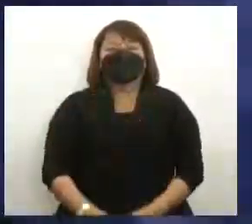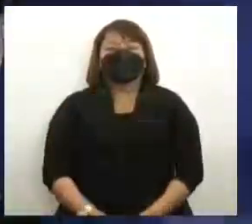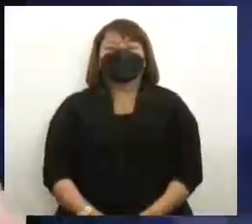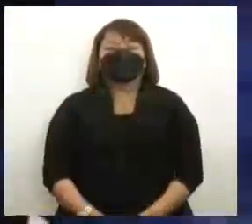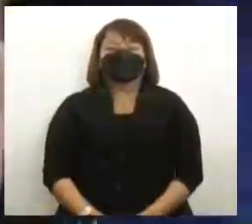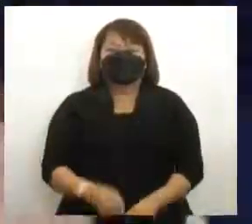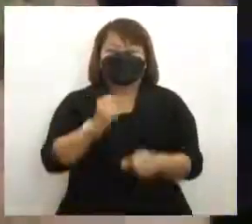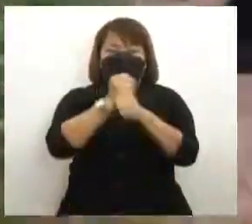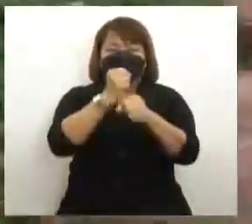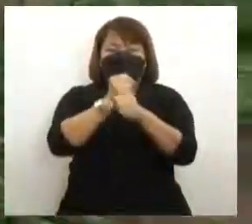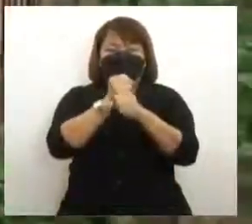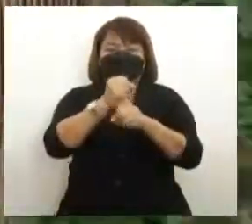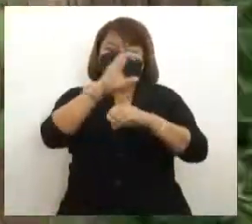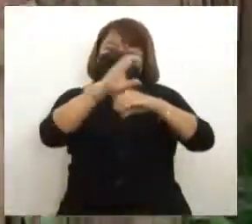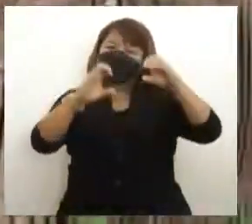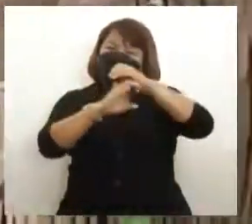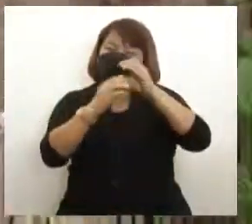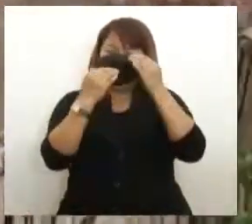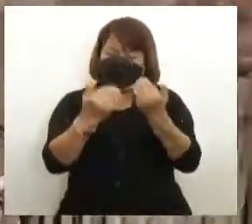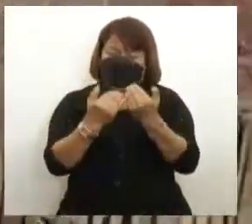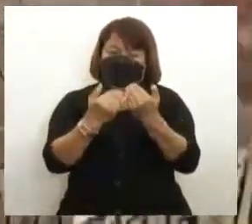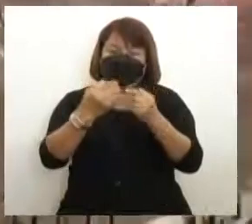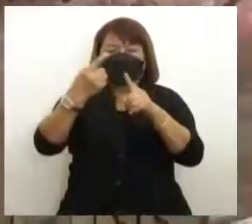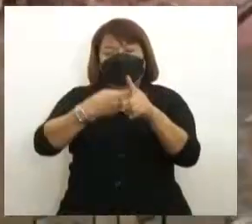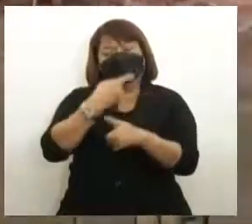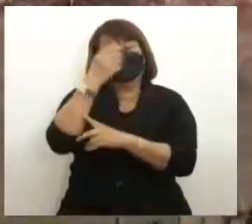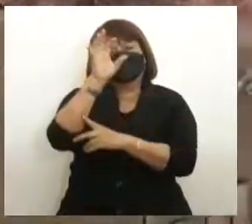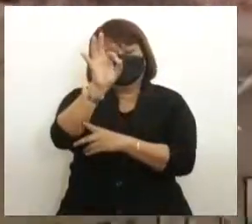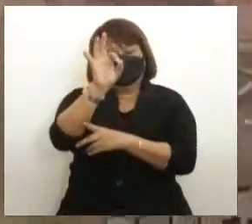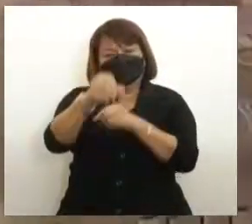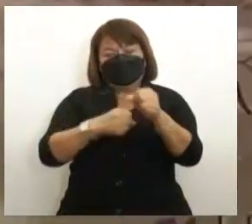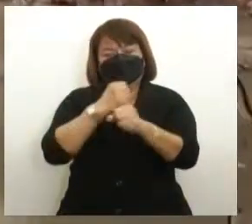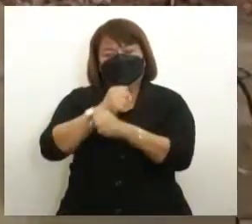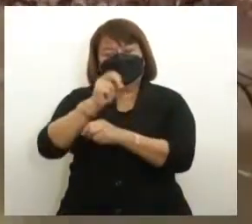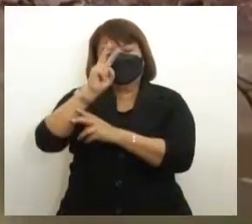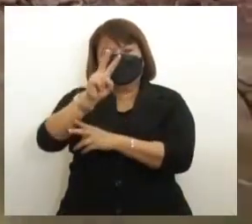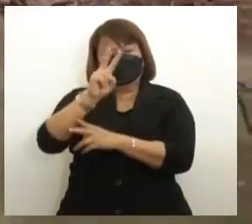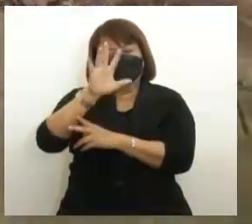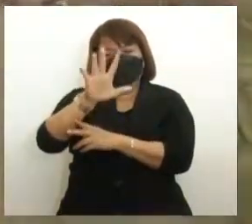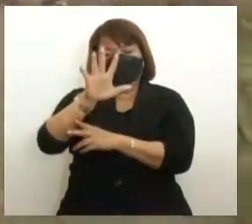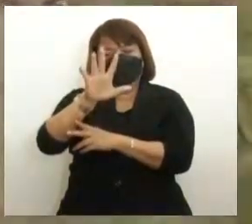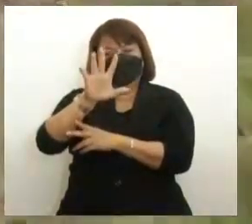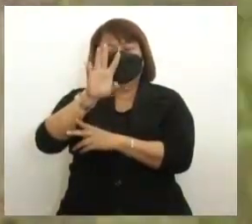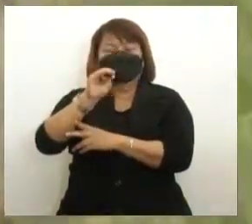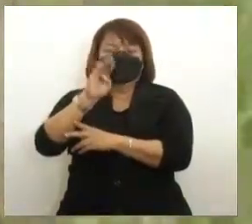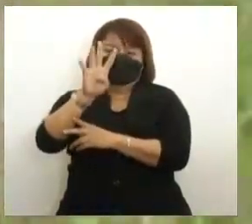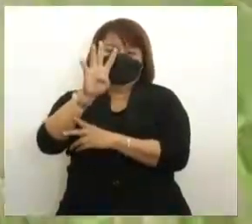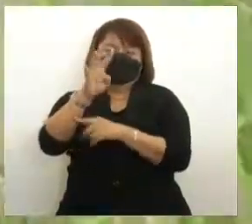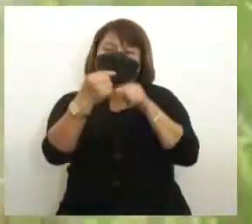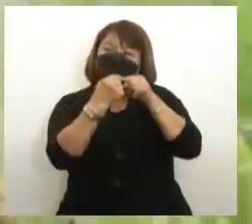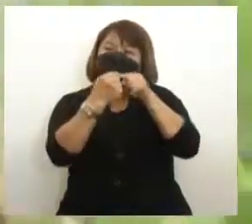ที่ได้ดำเนินการโครงการนี้ตั้งแต่เดือนกันยายนพุทธศักราช2564เป็นต้นม